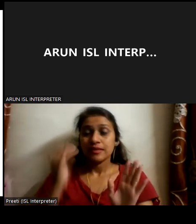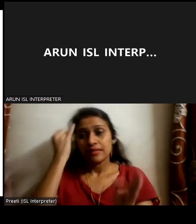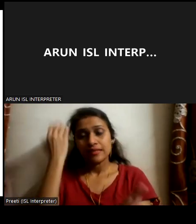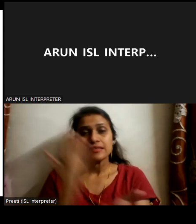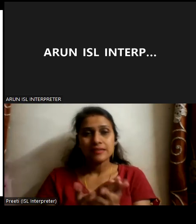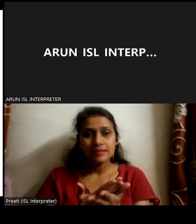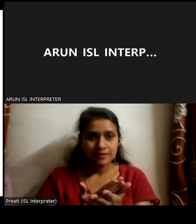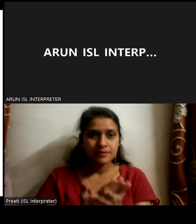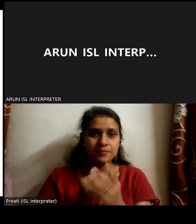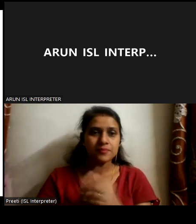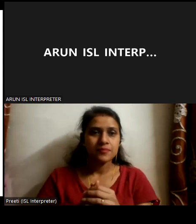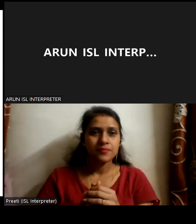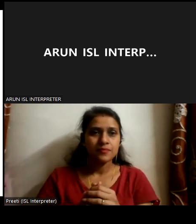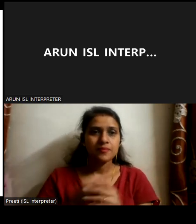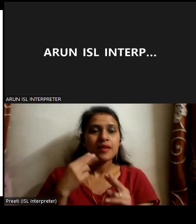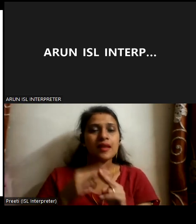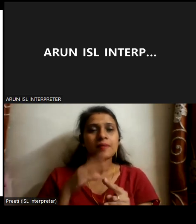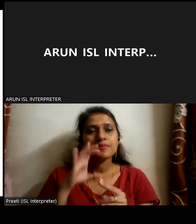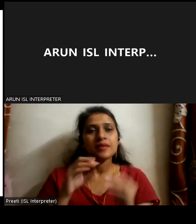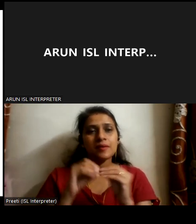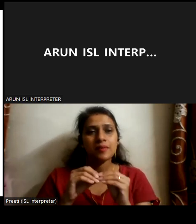CBBO. ठीक है?